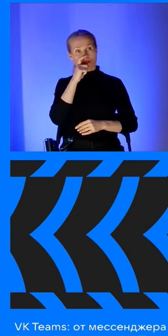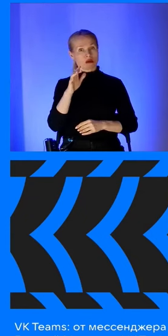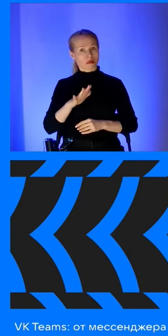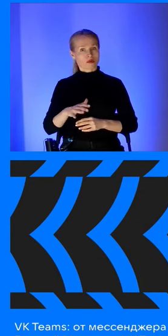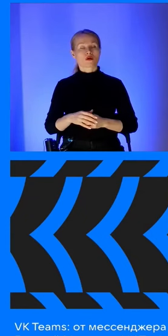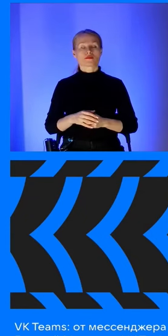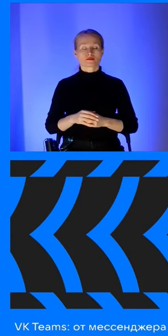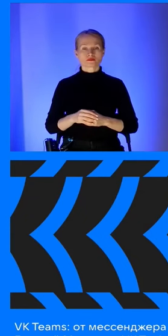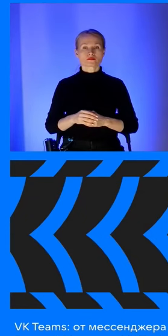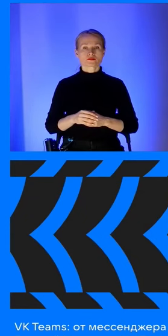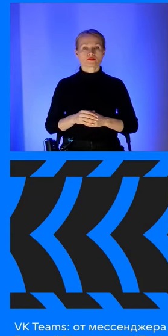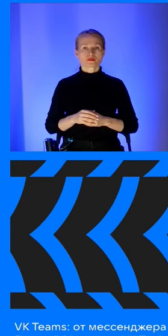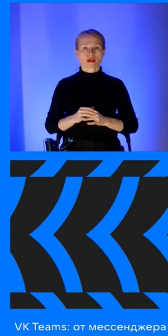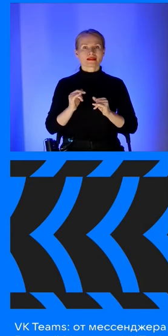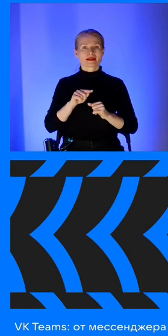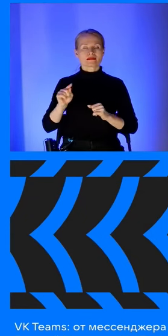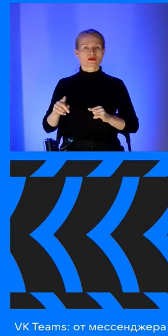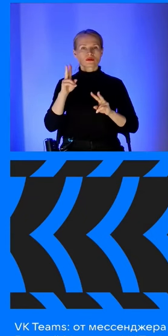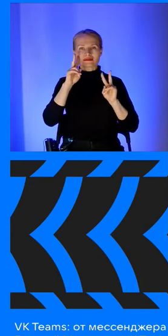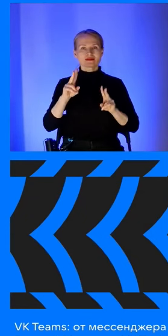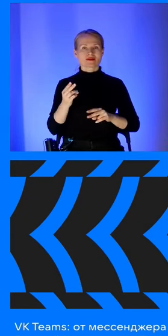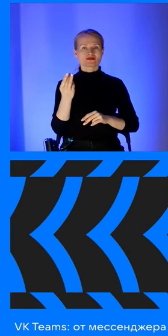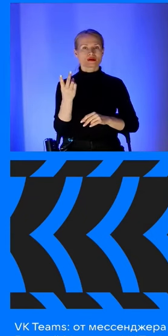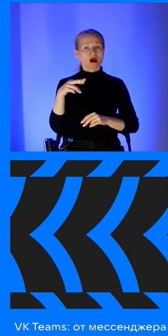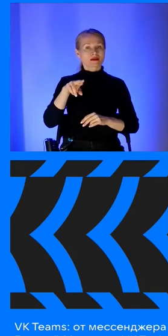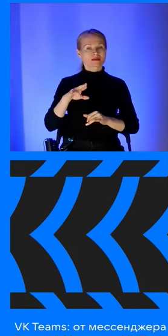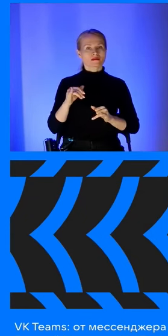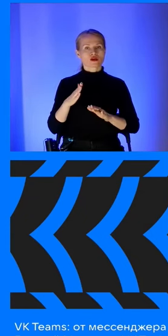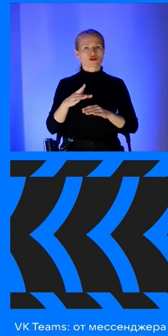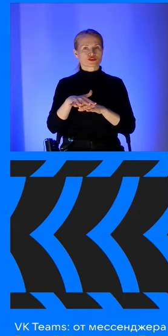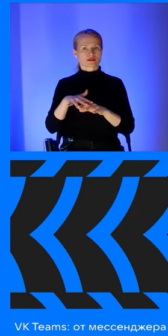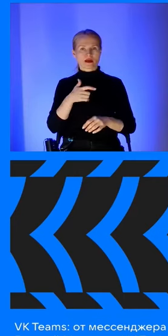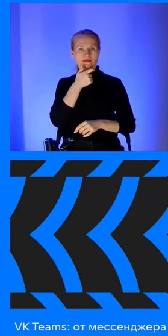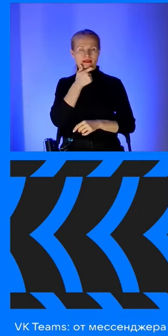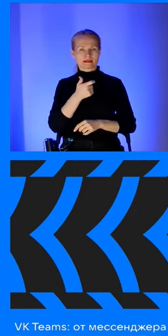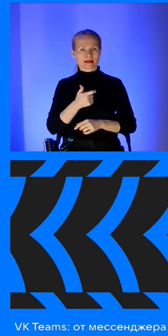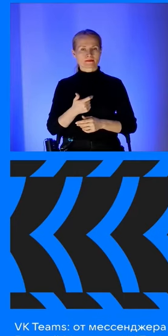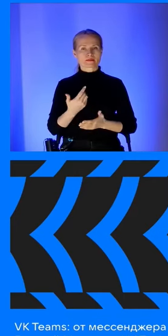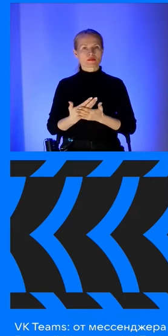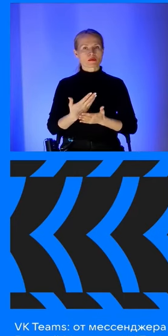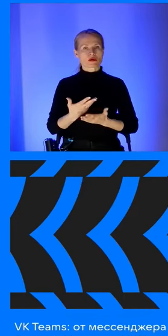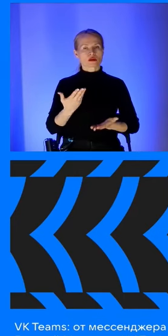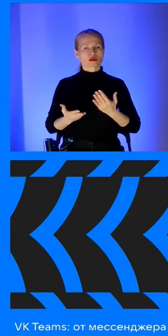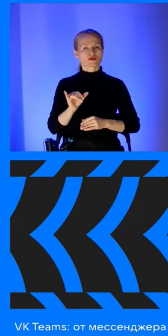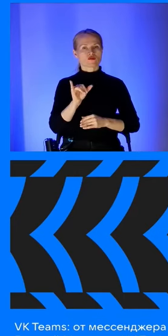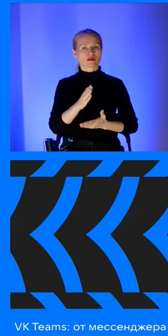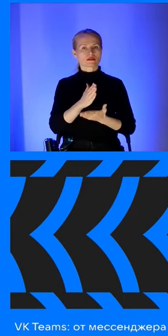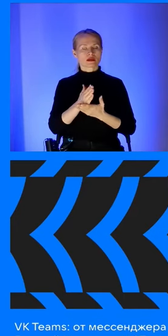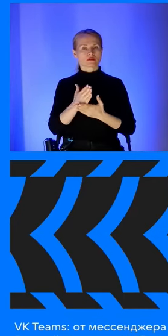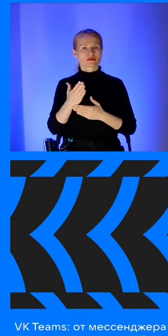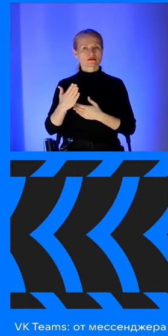точно. Для тех, кто не знает, и для наших зрителей, например, если у вас есть